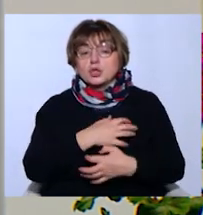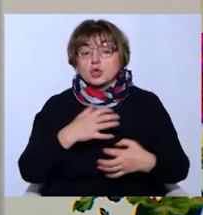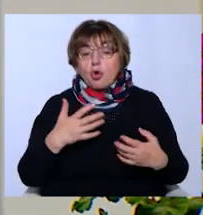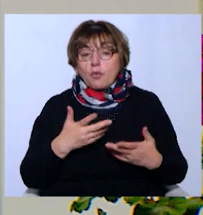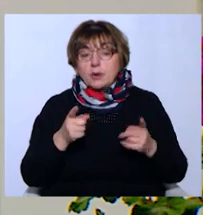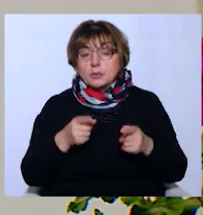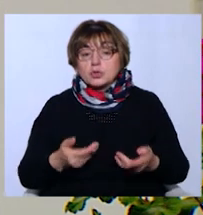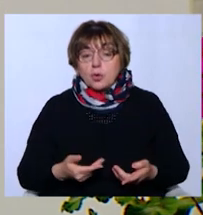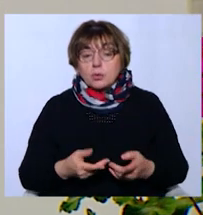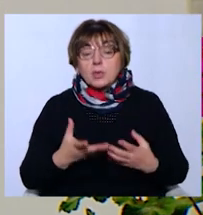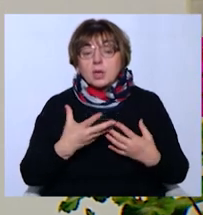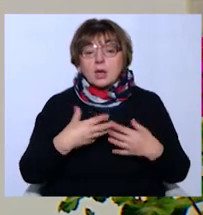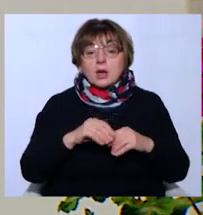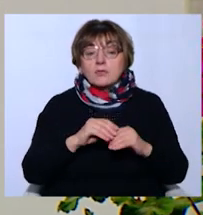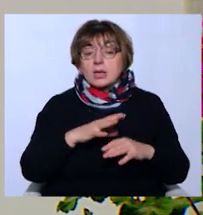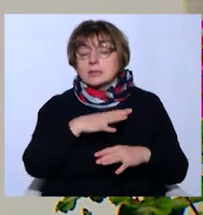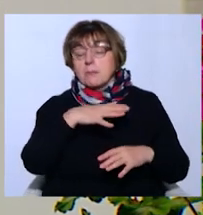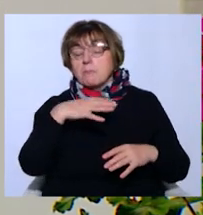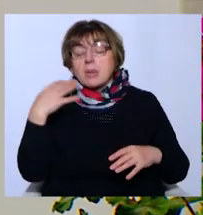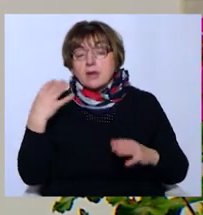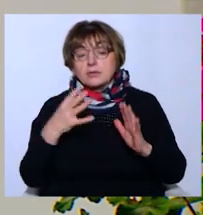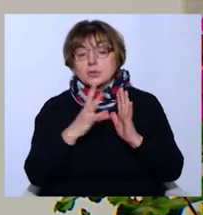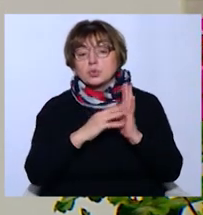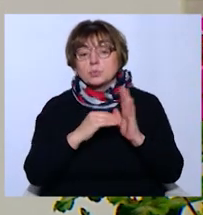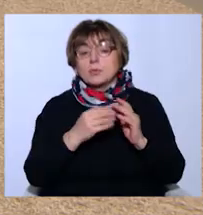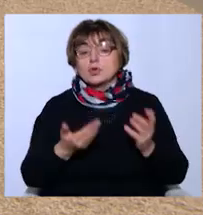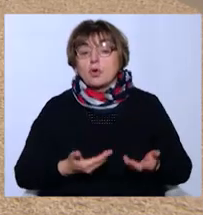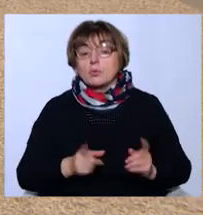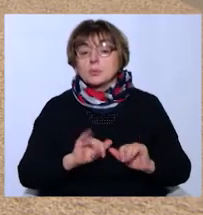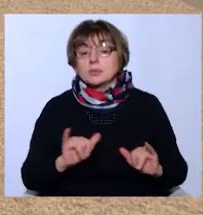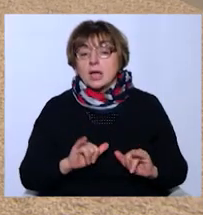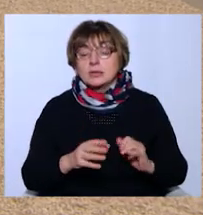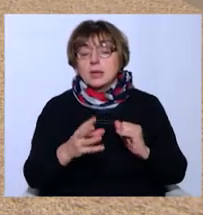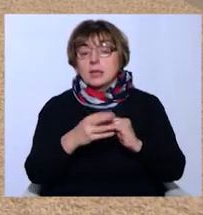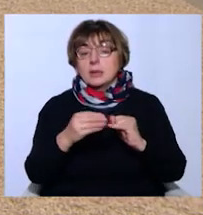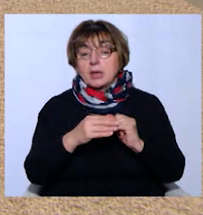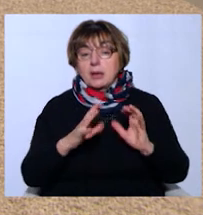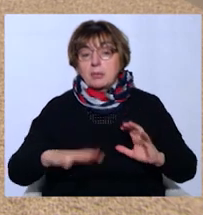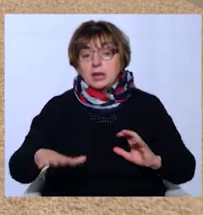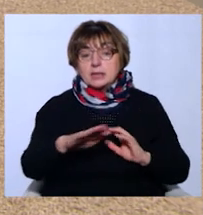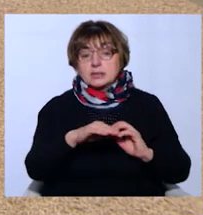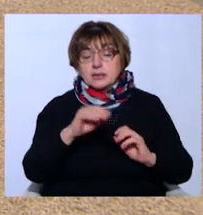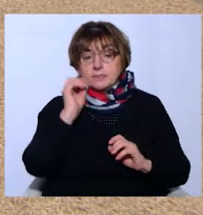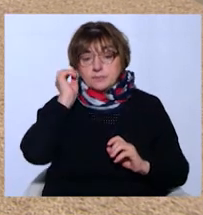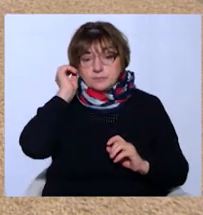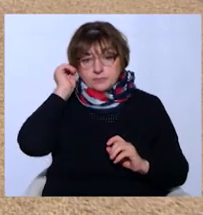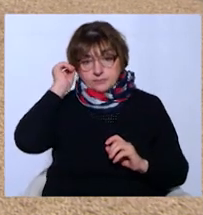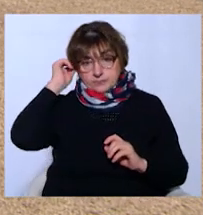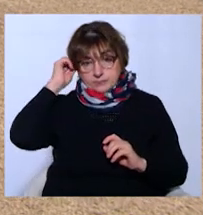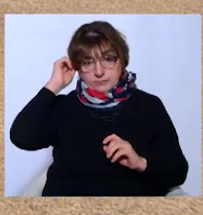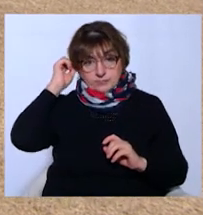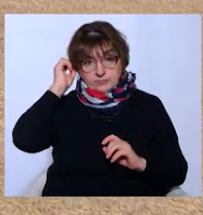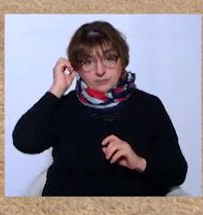ძუძუმწოვრებზე. ყველაზე მეტი ძუძუმწოვარი ბინადრობს ხმელეთზე. მოდით ახლა ვისაუბროთ ზოგიერთ მათგანზე.